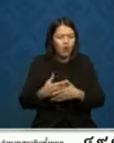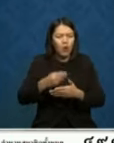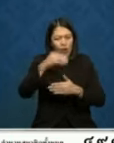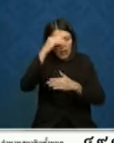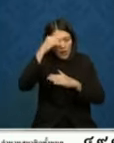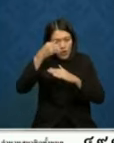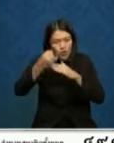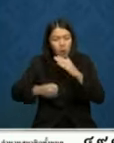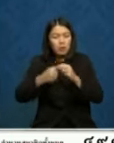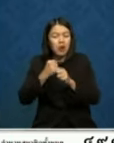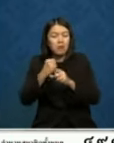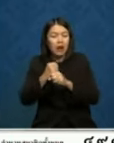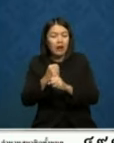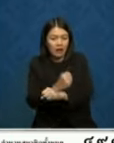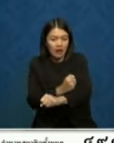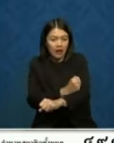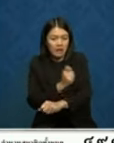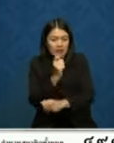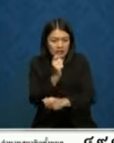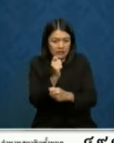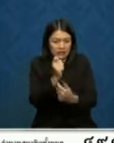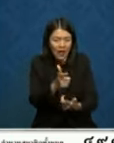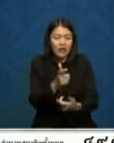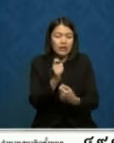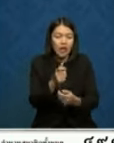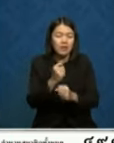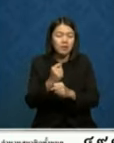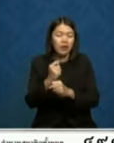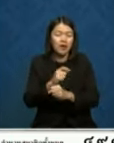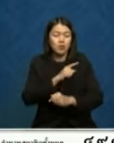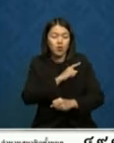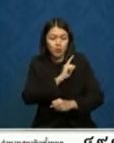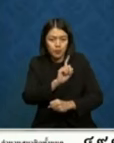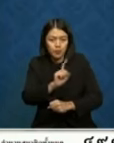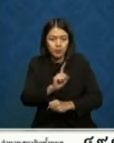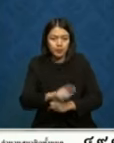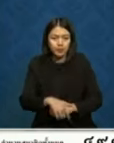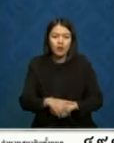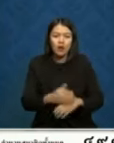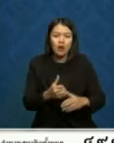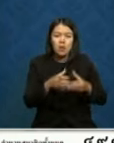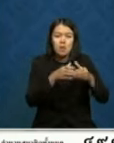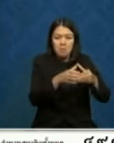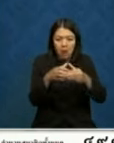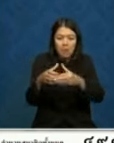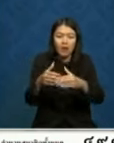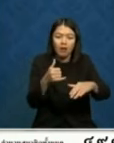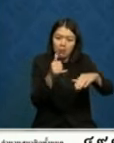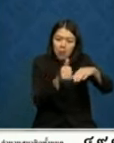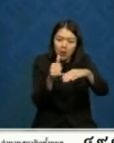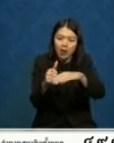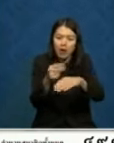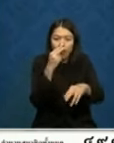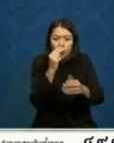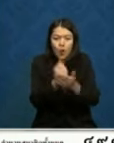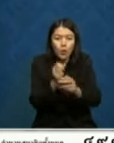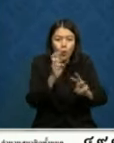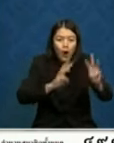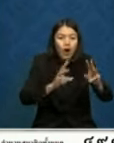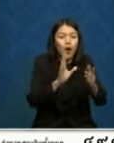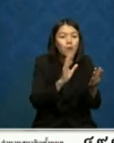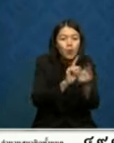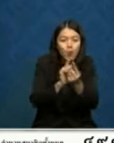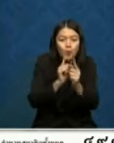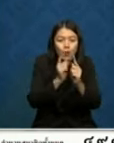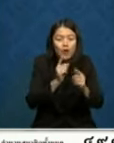านี้เนี่ยที่รัฐที่เราจ้างจ่ายเงินจ้างเนี่ยจะมีหน้าที่อย่างนึงครับคือลงพื้นที่แล้วเจอคนตกงานก็เข้าไปคุย